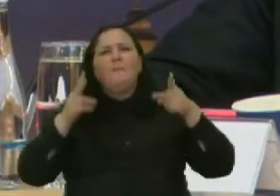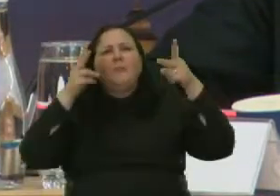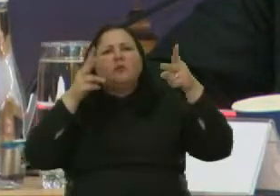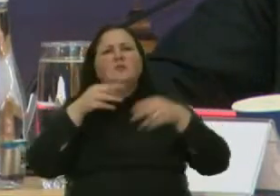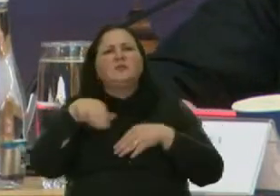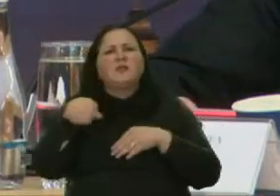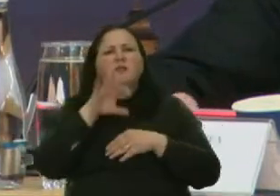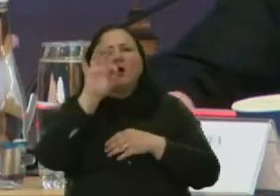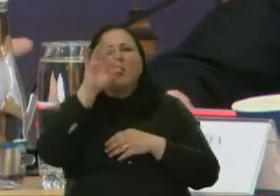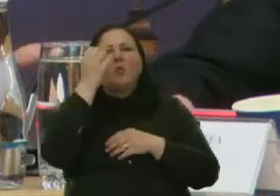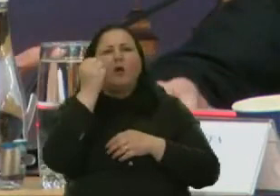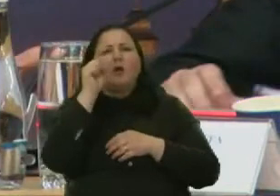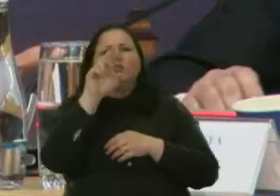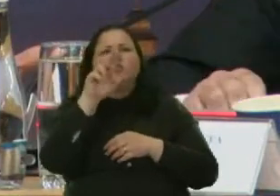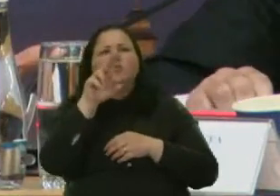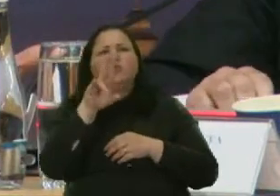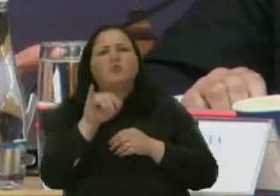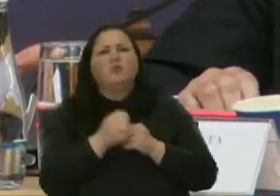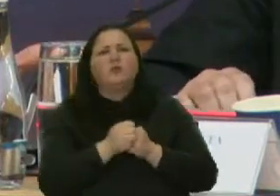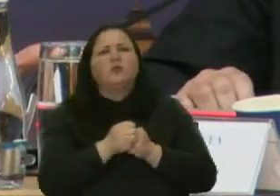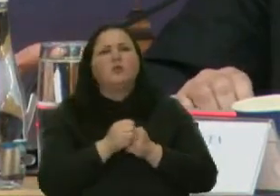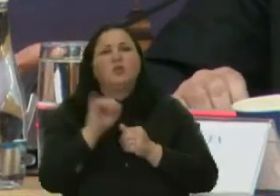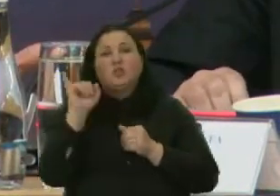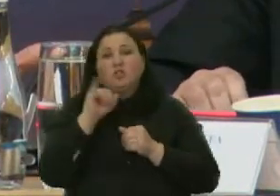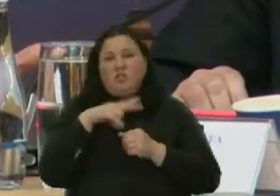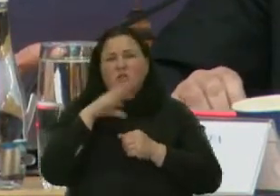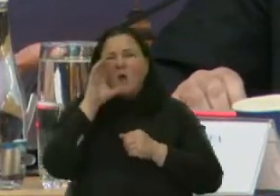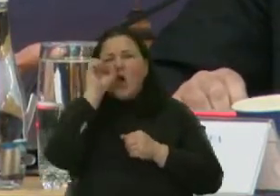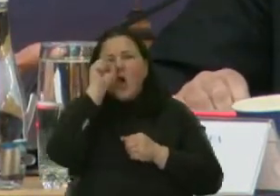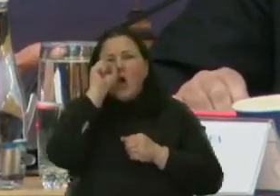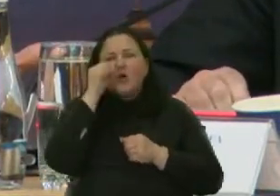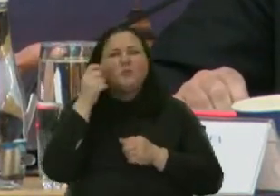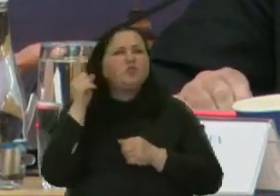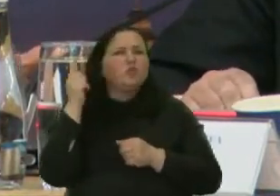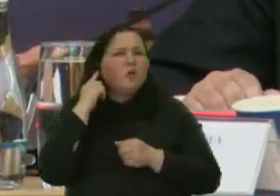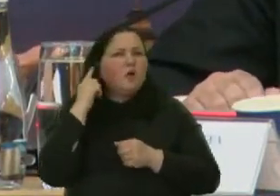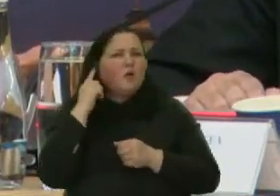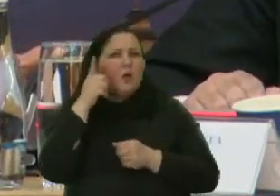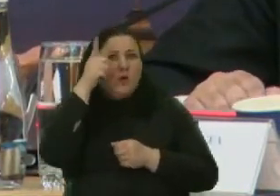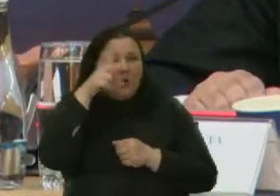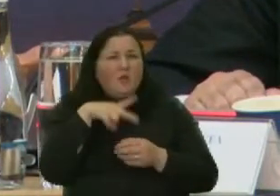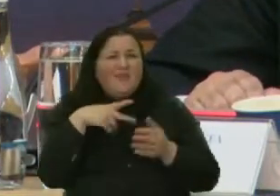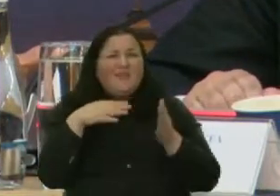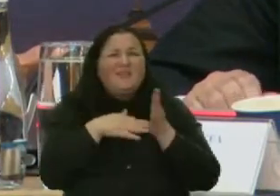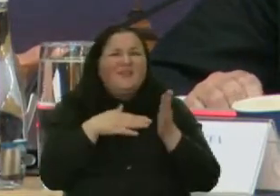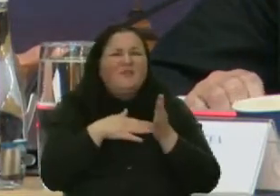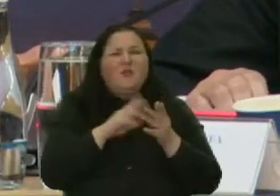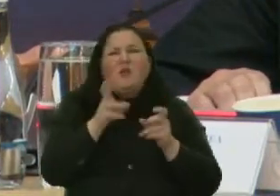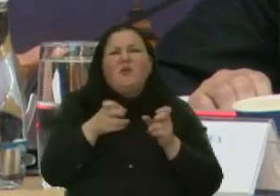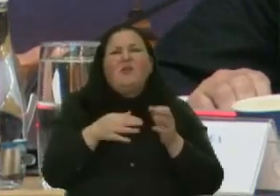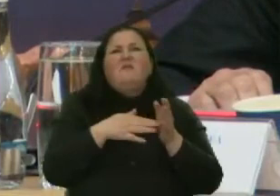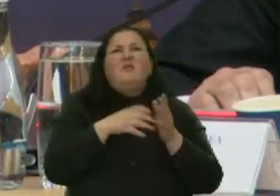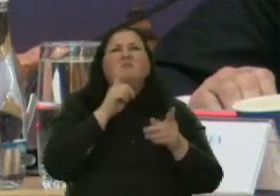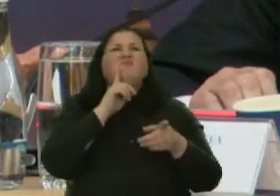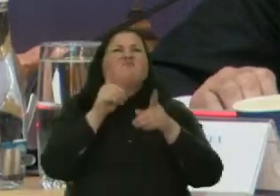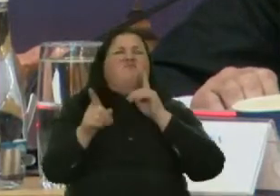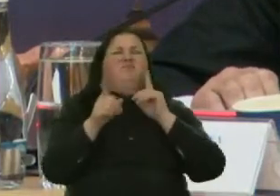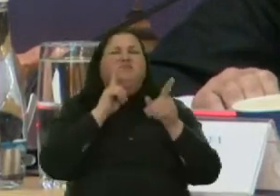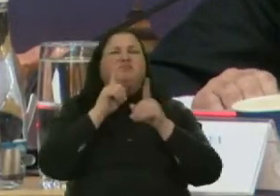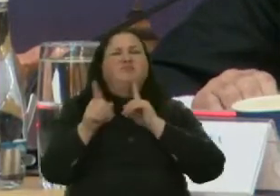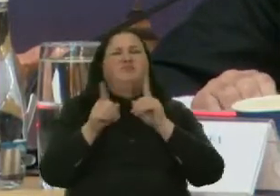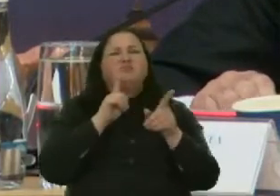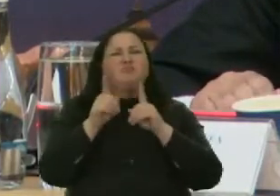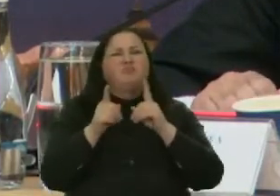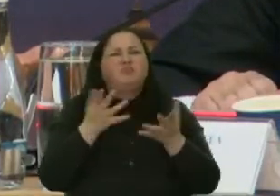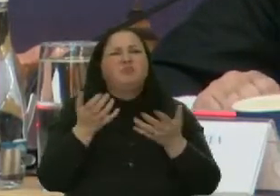cred că numai Cine e orb și sur din Cluj ăsta nu vede că e necesar un pasaj acolo Ce este nevoie nu trebuie dezbateri filozofice sau sau